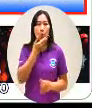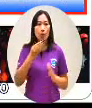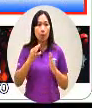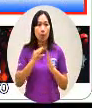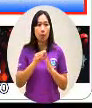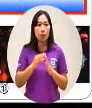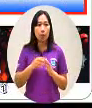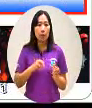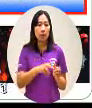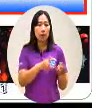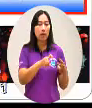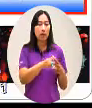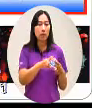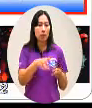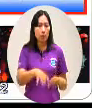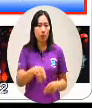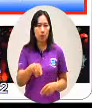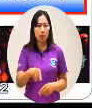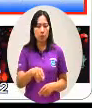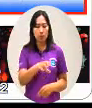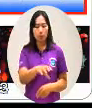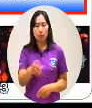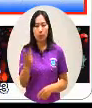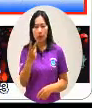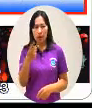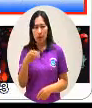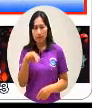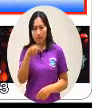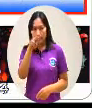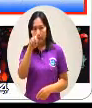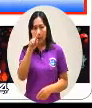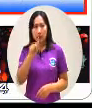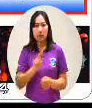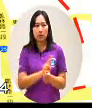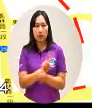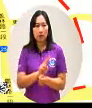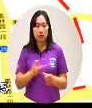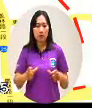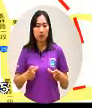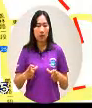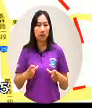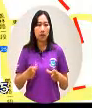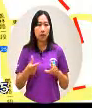对这个议题哈、哦，啊来看一下哈、哦。这是恁门区的区域排水甲护岸哈、